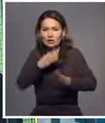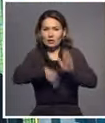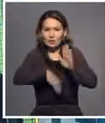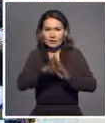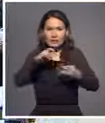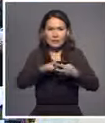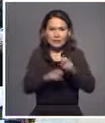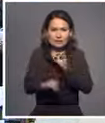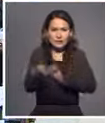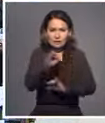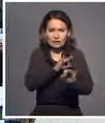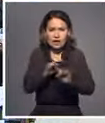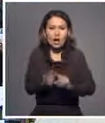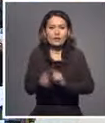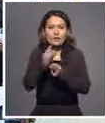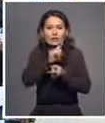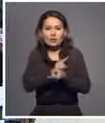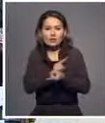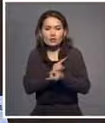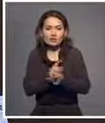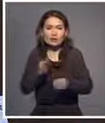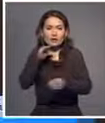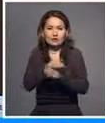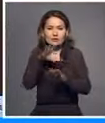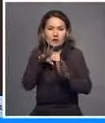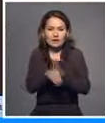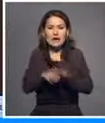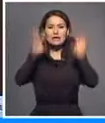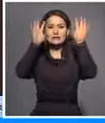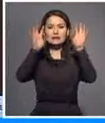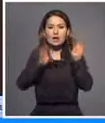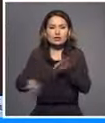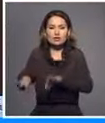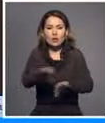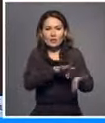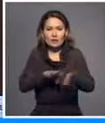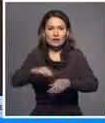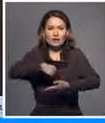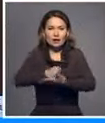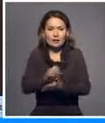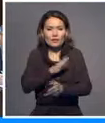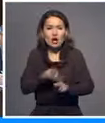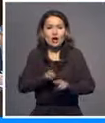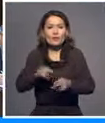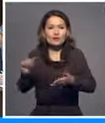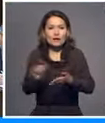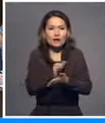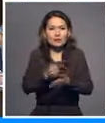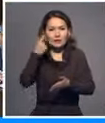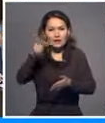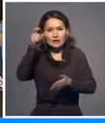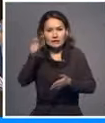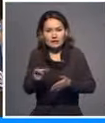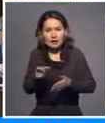саласын құқықтау реттеу мәселелері бойынша өзгерістер мен толықтырулар енгізу туралы заң жобасын бірінші оқылымда қабылдады. Бұл құжат зияткерлік